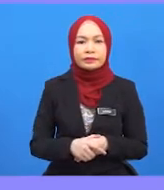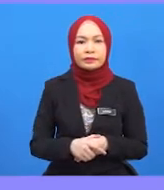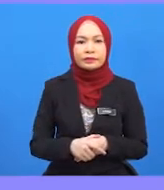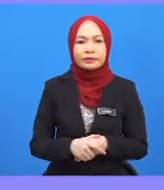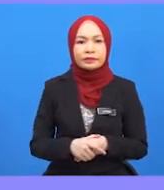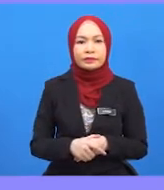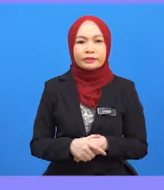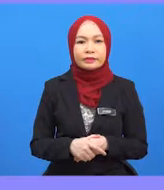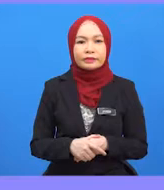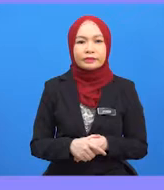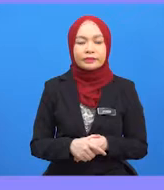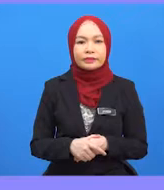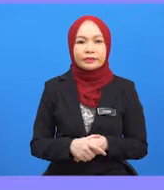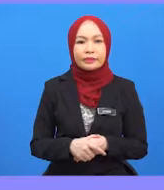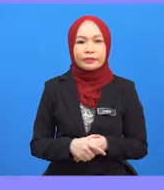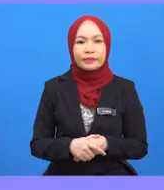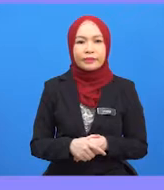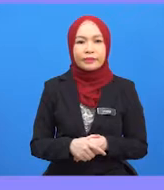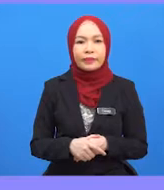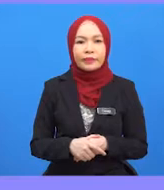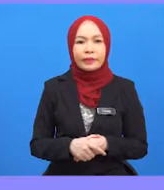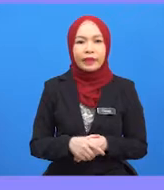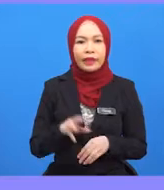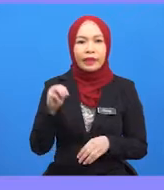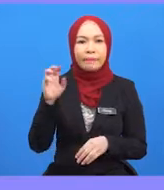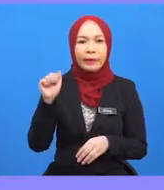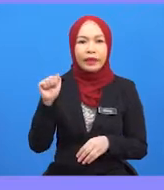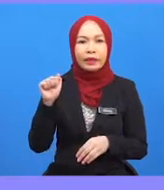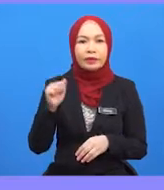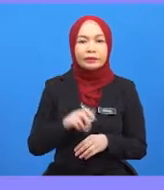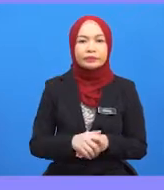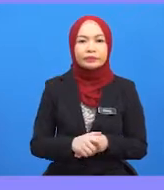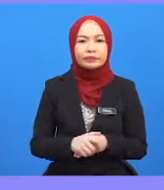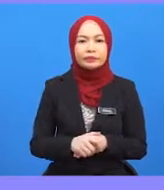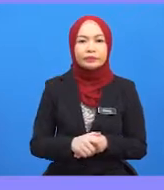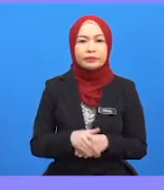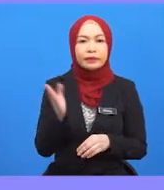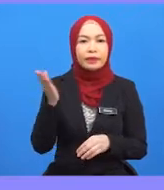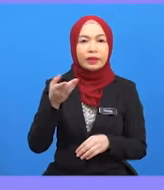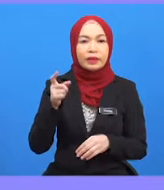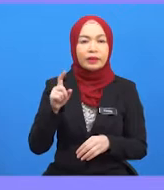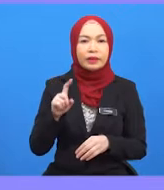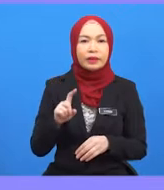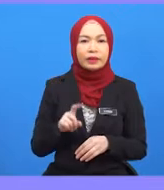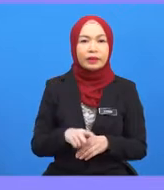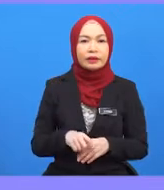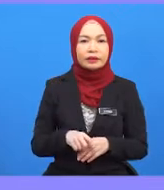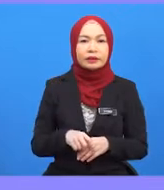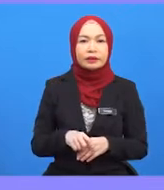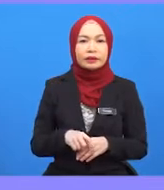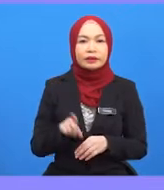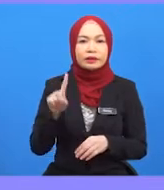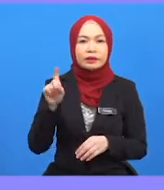MA iaitu kemoluan asid darab dengan 24.97 cm padu dibahagikan